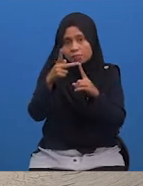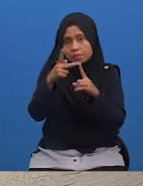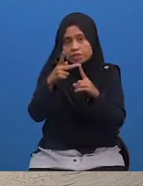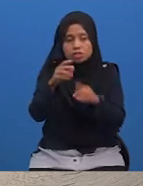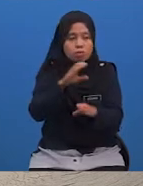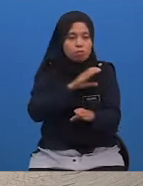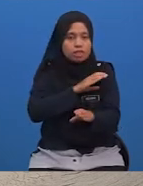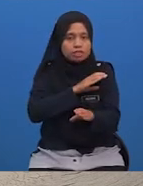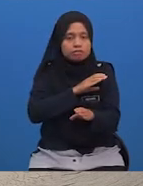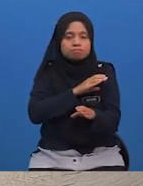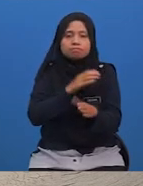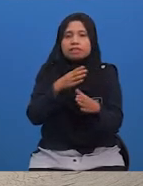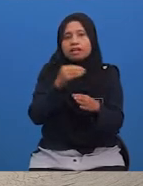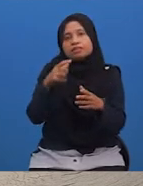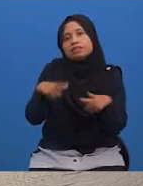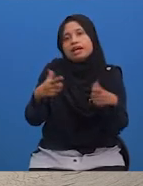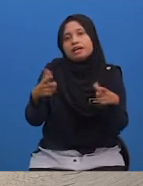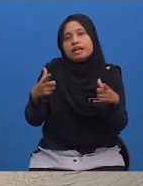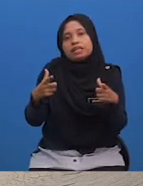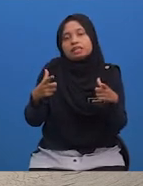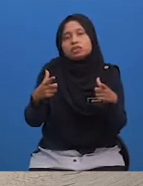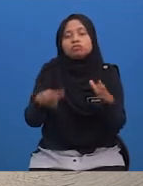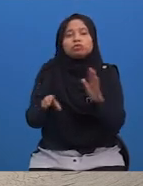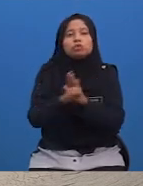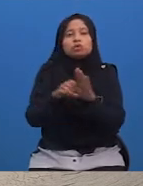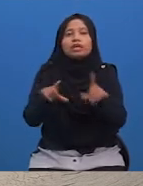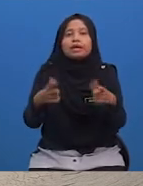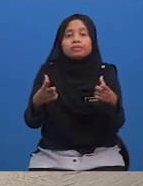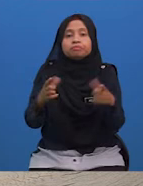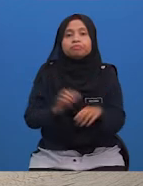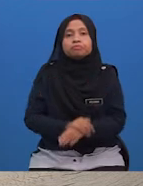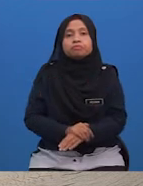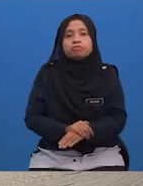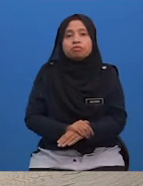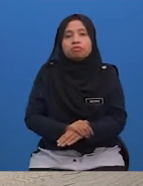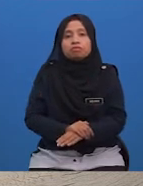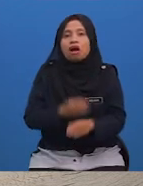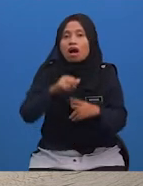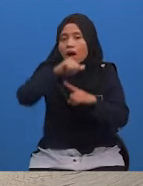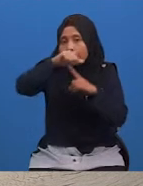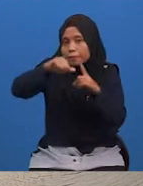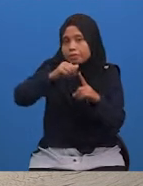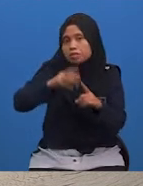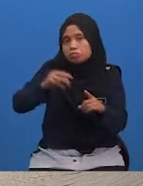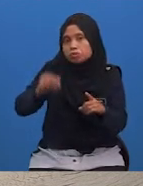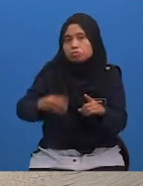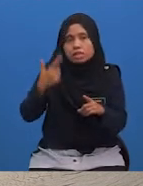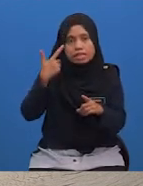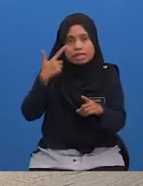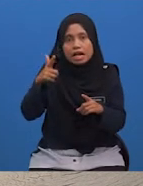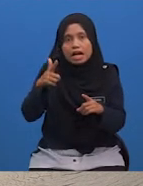berkuasa. Bukan sahaja situasi sebegini. Malah, apabila murid-murid